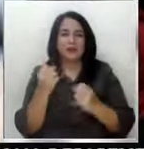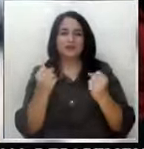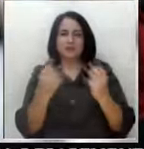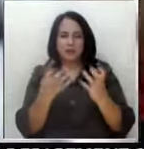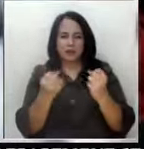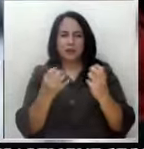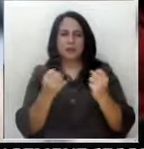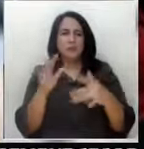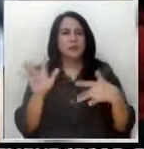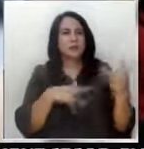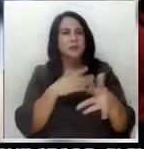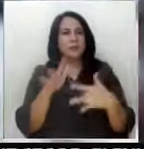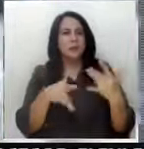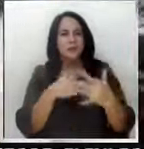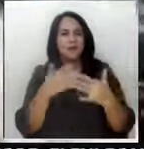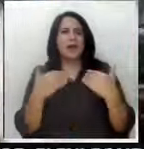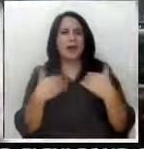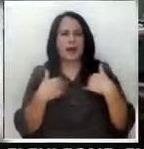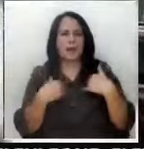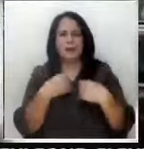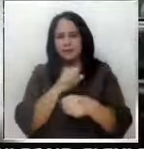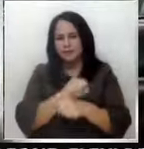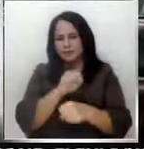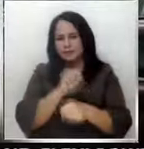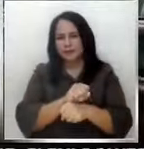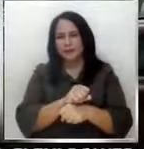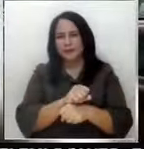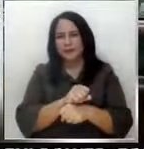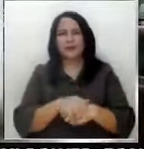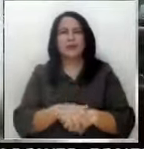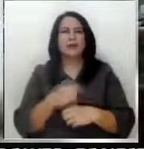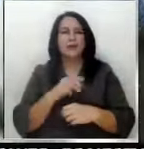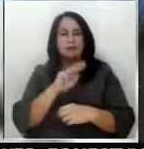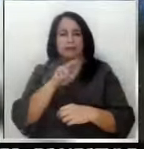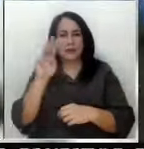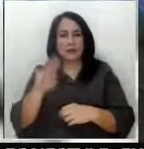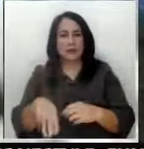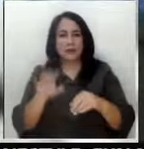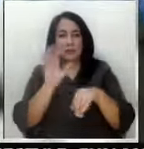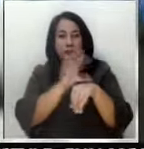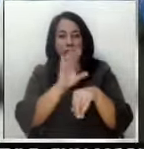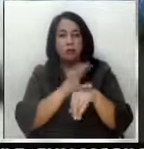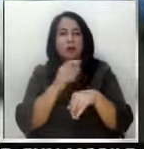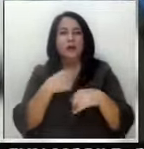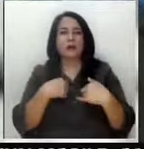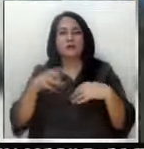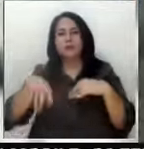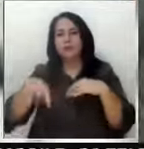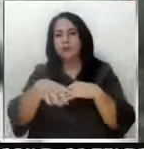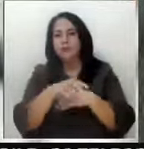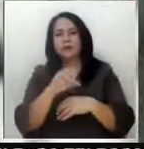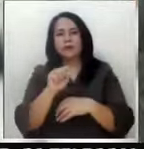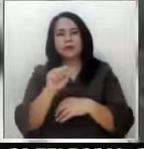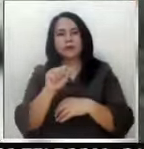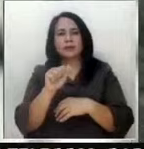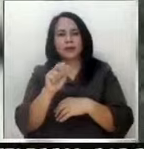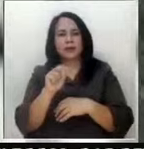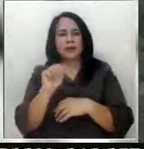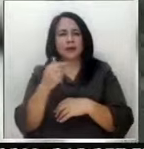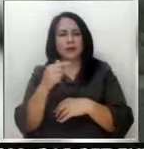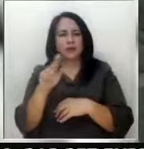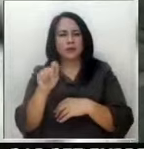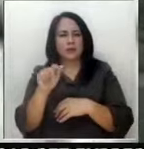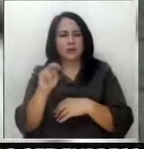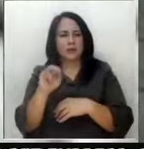dito, magkakaroon kami ng trabaho. Bukod sa Manila Cathedral, pwede rin pasyalan ang kalapit na San Agustin Church. Sa mga mahilig sa